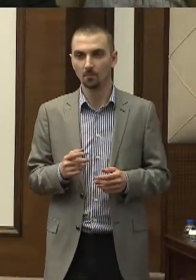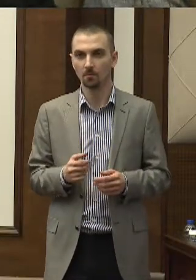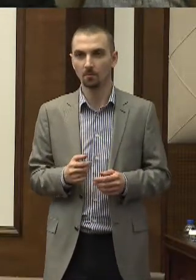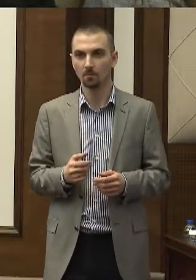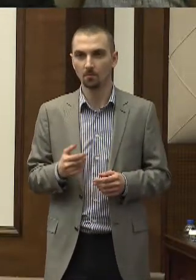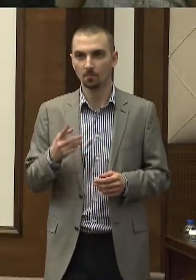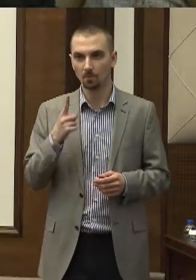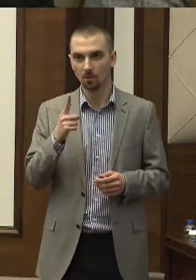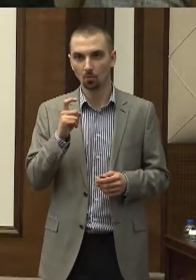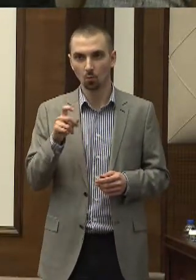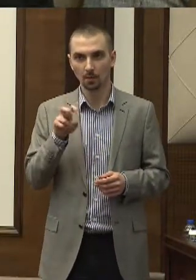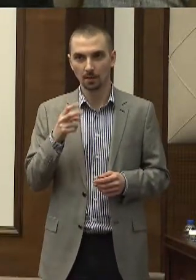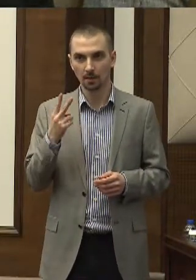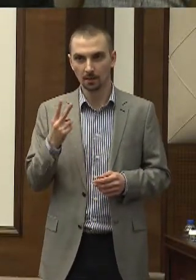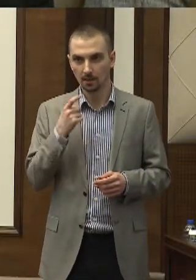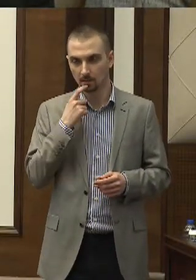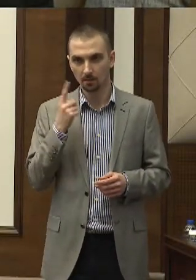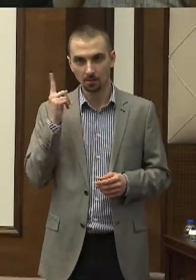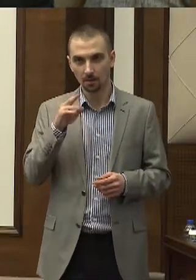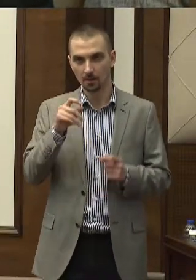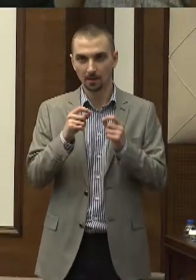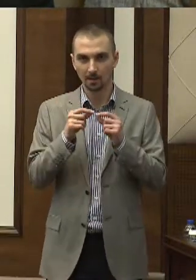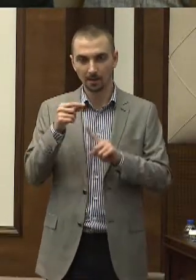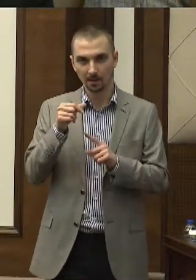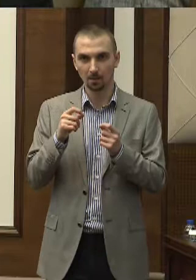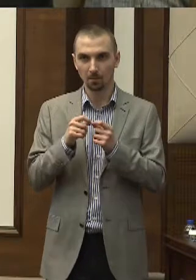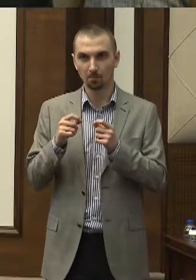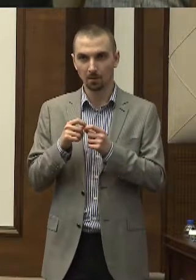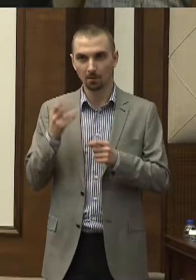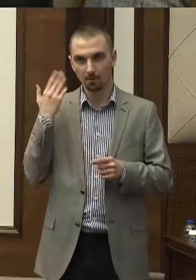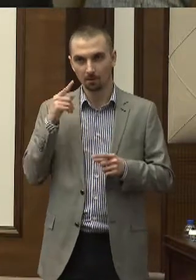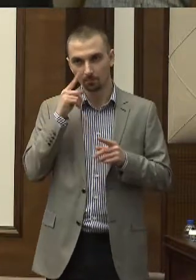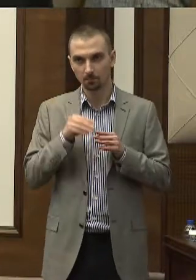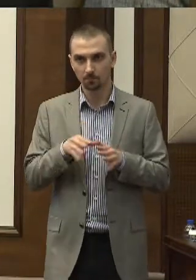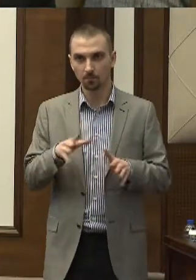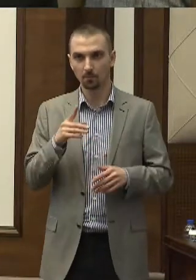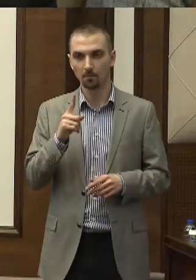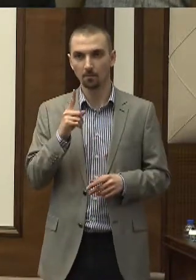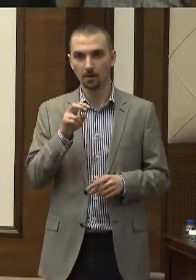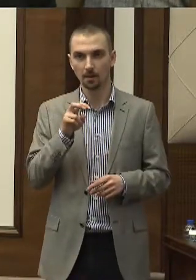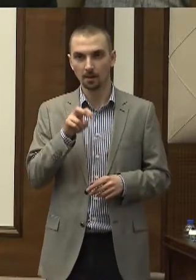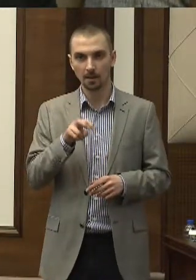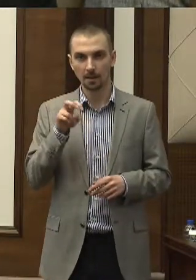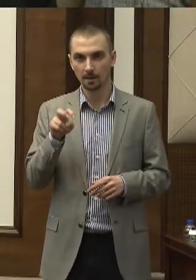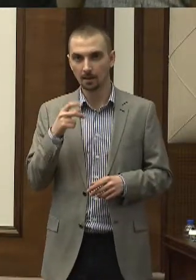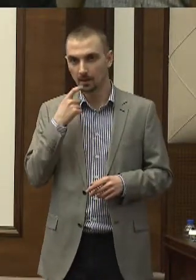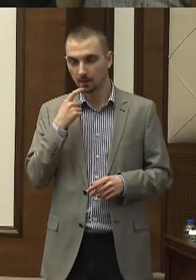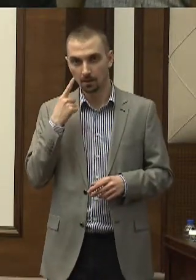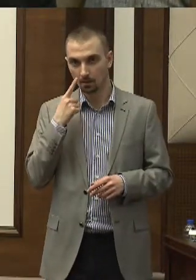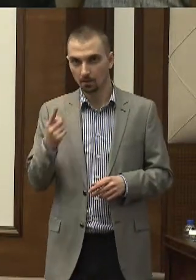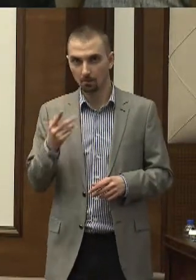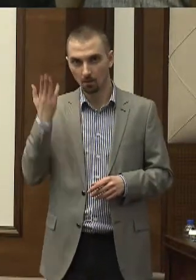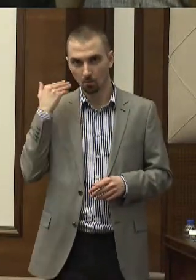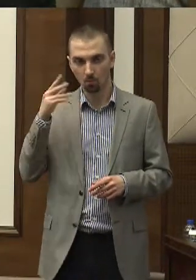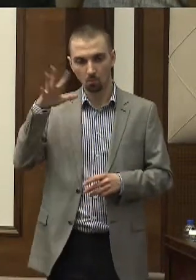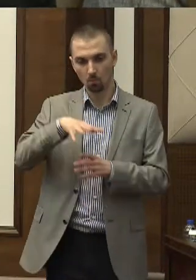biz 1982 yılında İstanbul Büyükşehir Belediyesi'nin web sayfasında yayınlanan 1982 yılındaki uydu görüntüsü